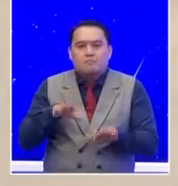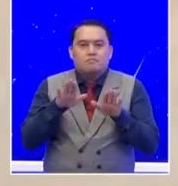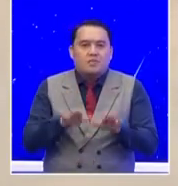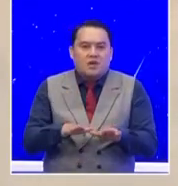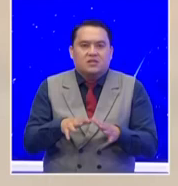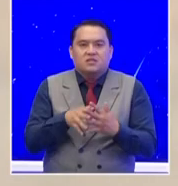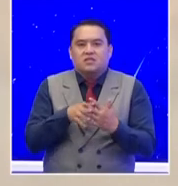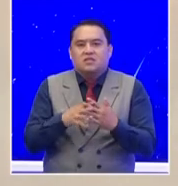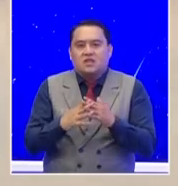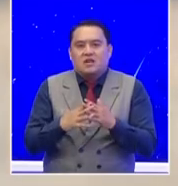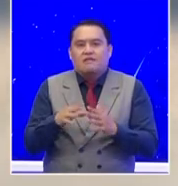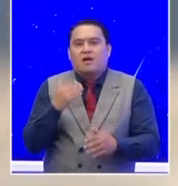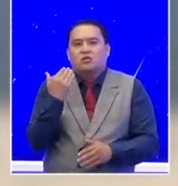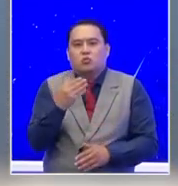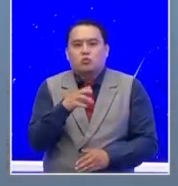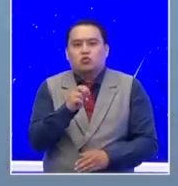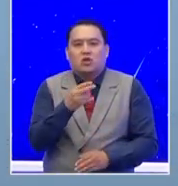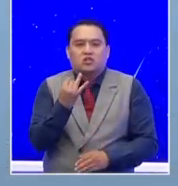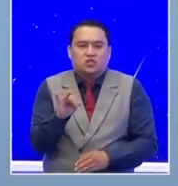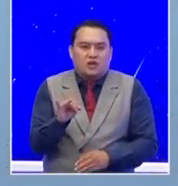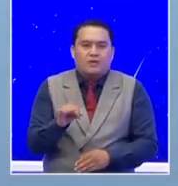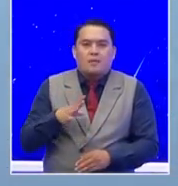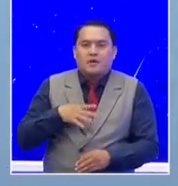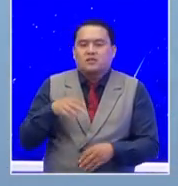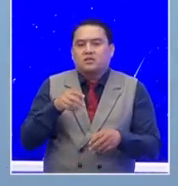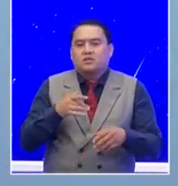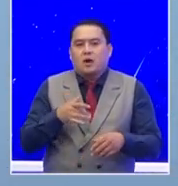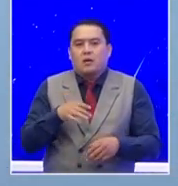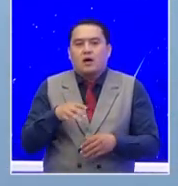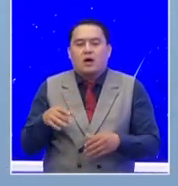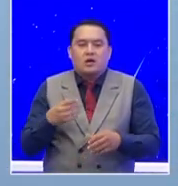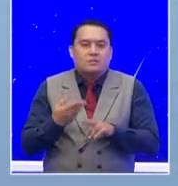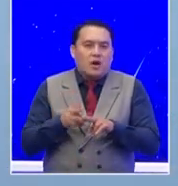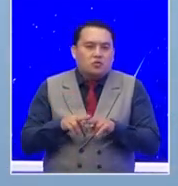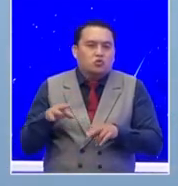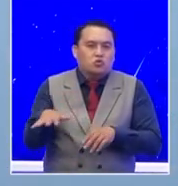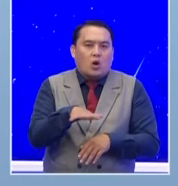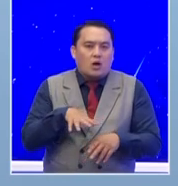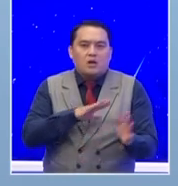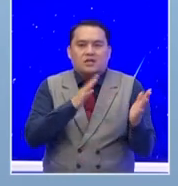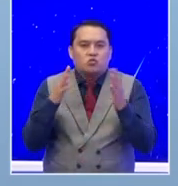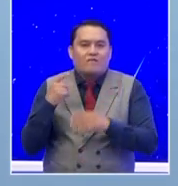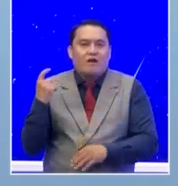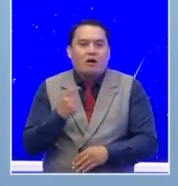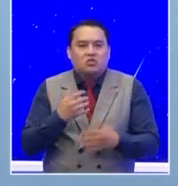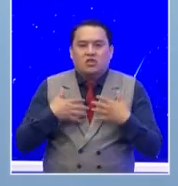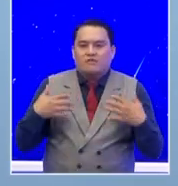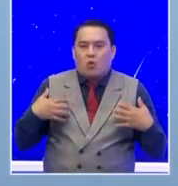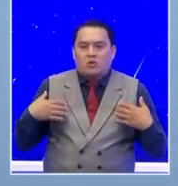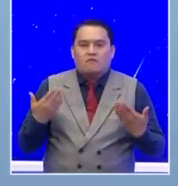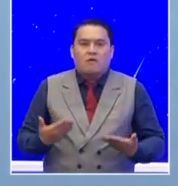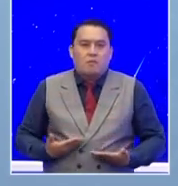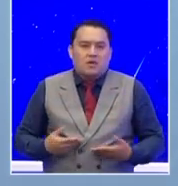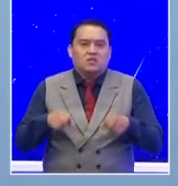северные бузачи на место выехали сотрудники мангистауской областной территориальной инспекции лесного хозяйства и животного мира